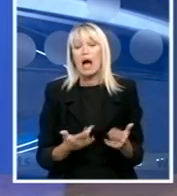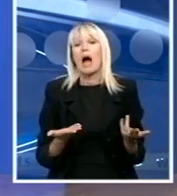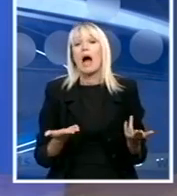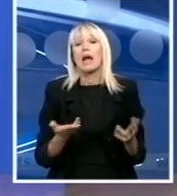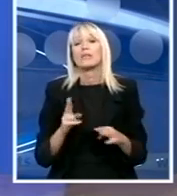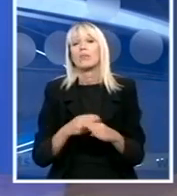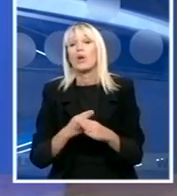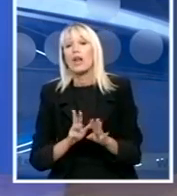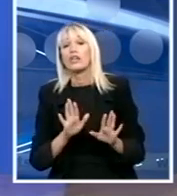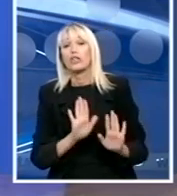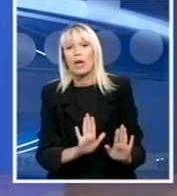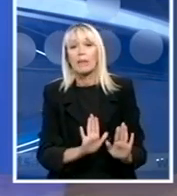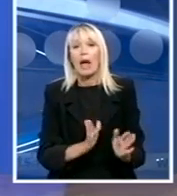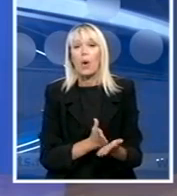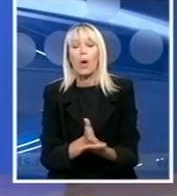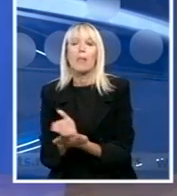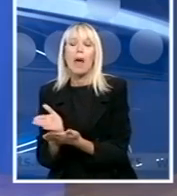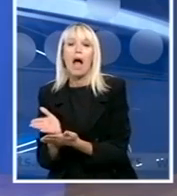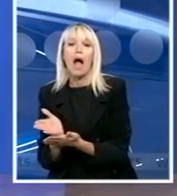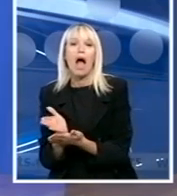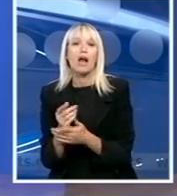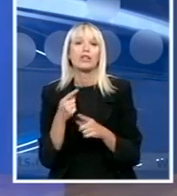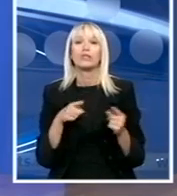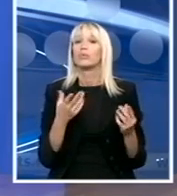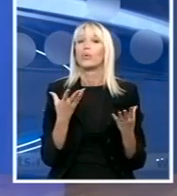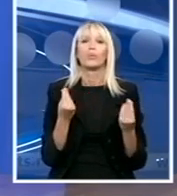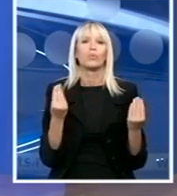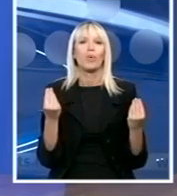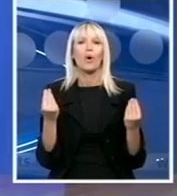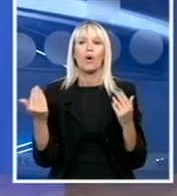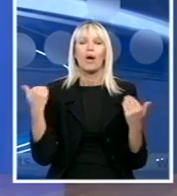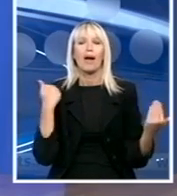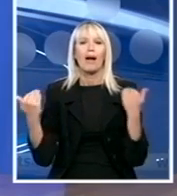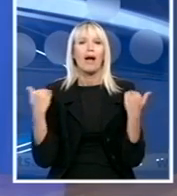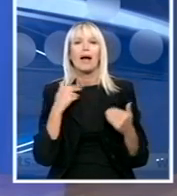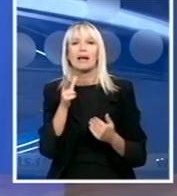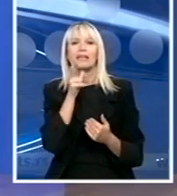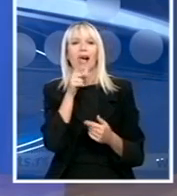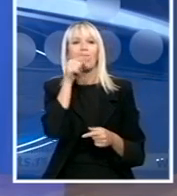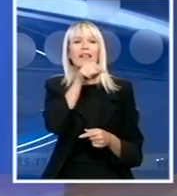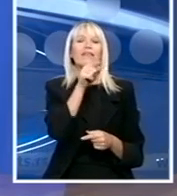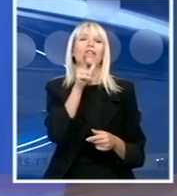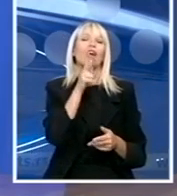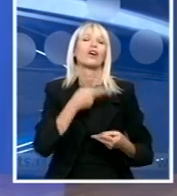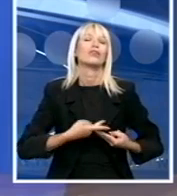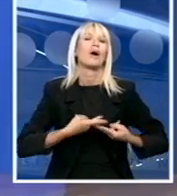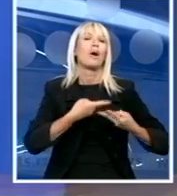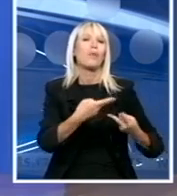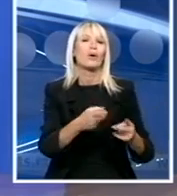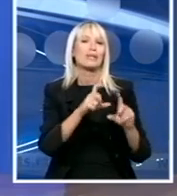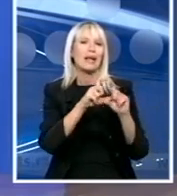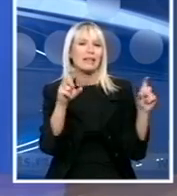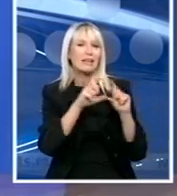nužno, jednostavno najveći zahtevi su upravo dolazili iz gerontoloških centara, kako